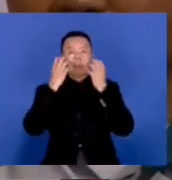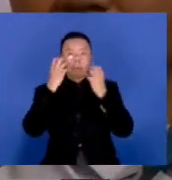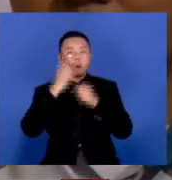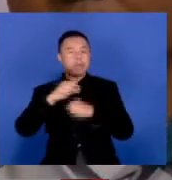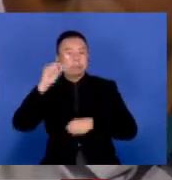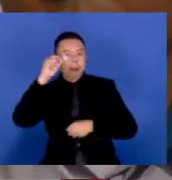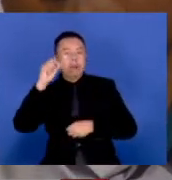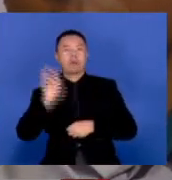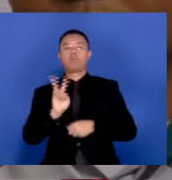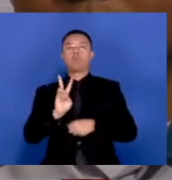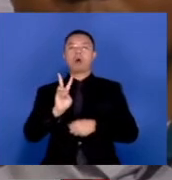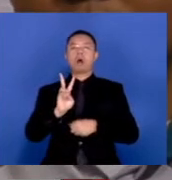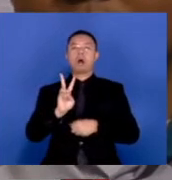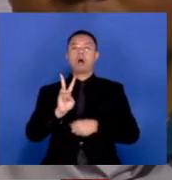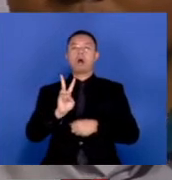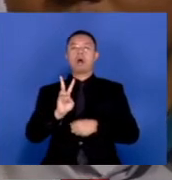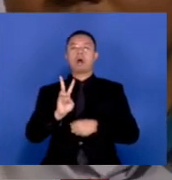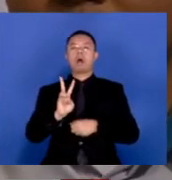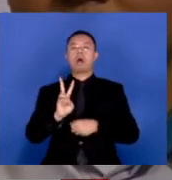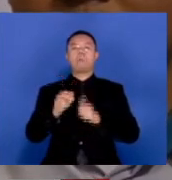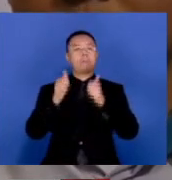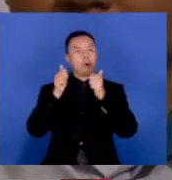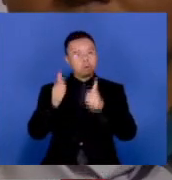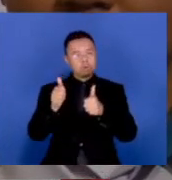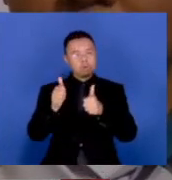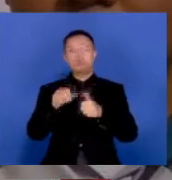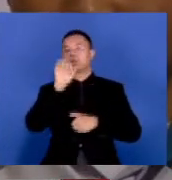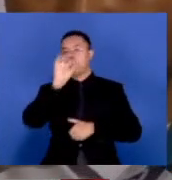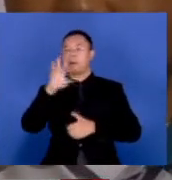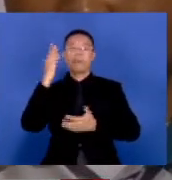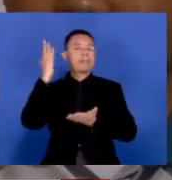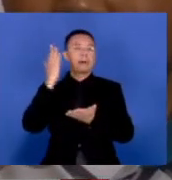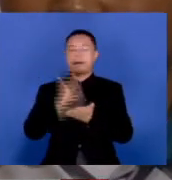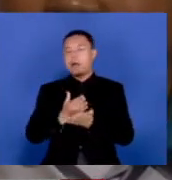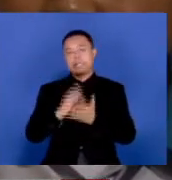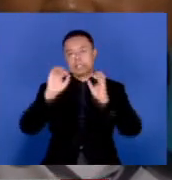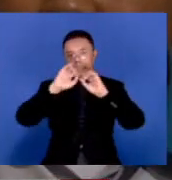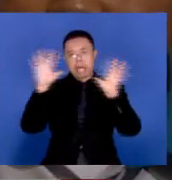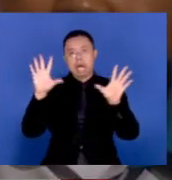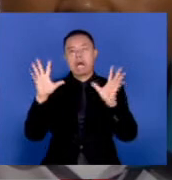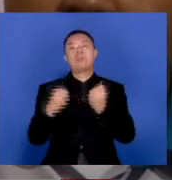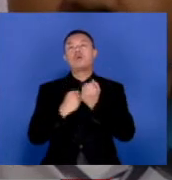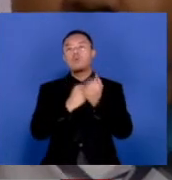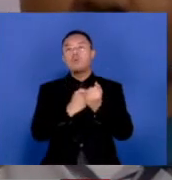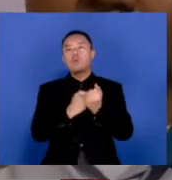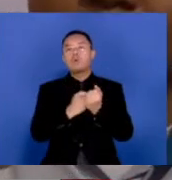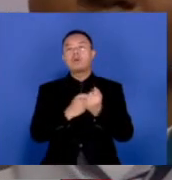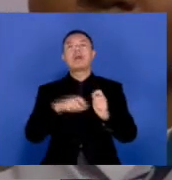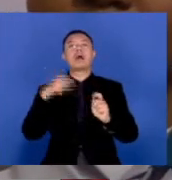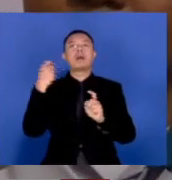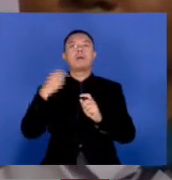Prabowo-Gibran teknokratik dan jawabannya tegas dan juga mendukung dan